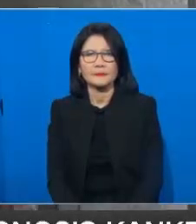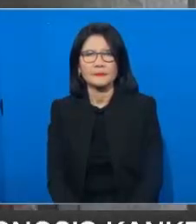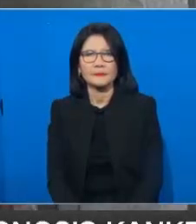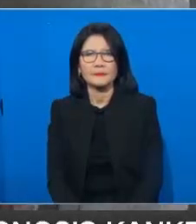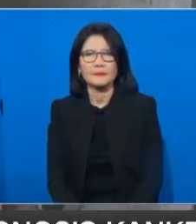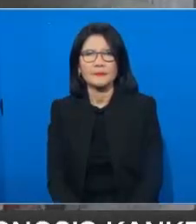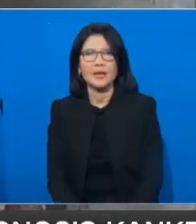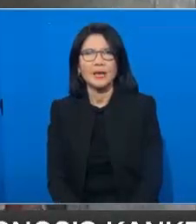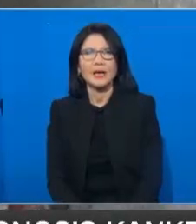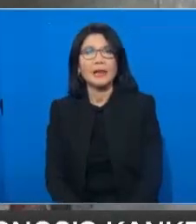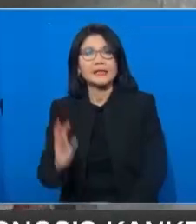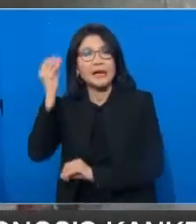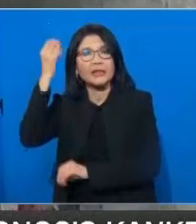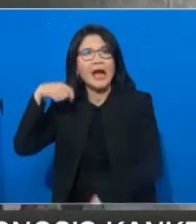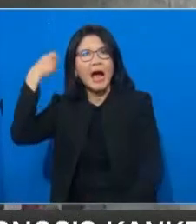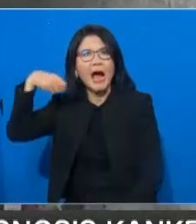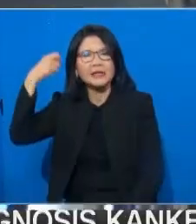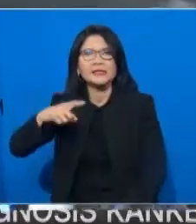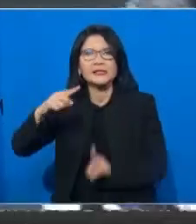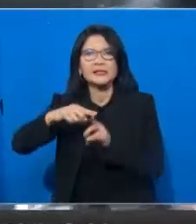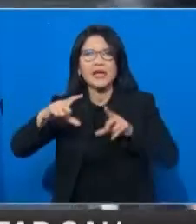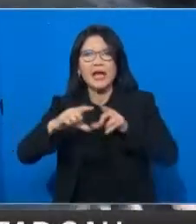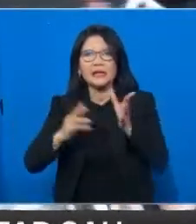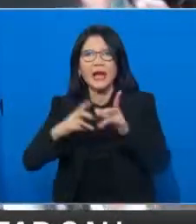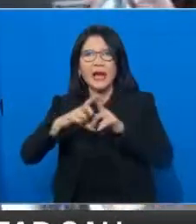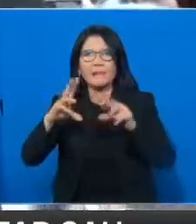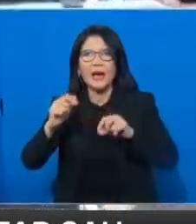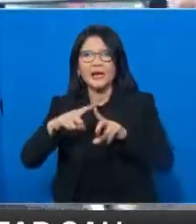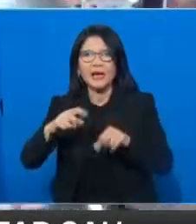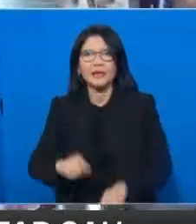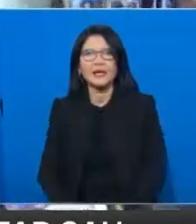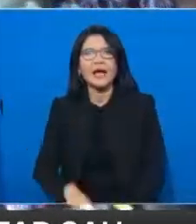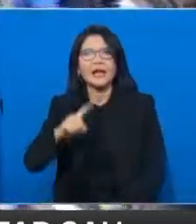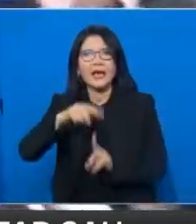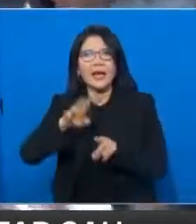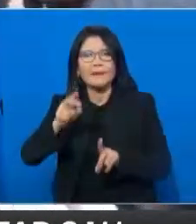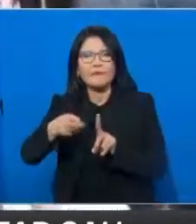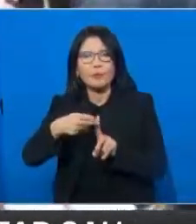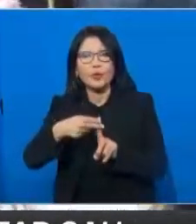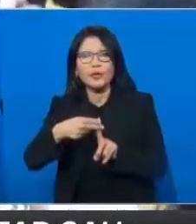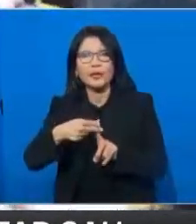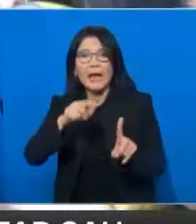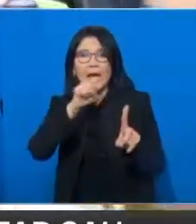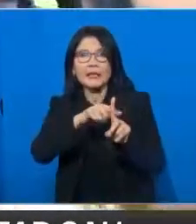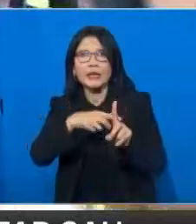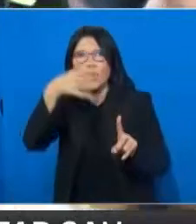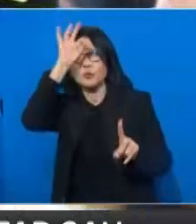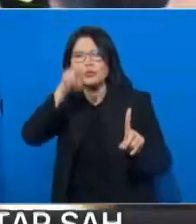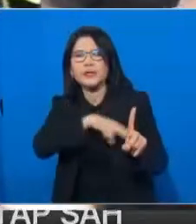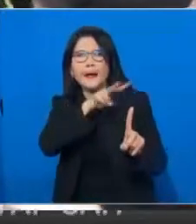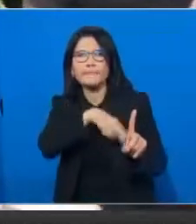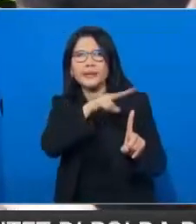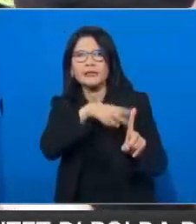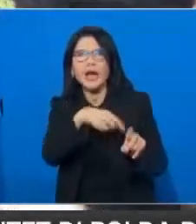Sementara itu di ibu kota, artis Tamara Tias Mara pada Senin 5 Februari diperiksa penyidik Direskrimum Polda Metro Jaya terkait